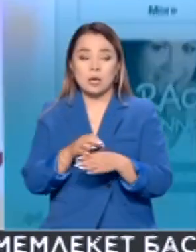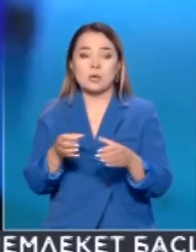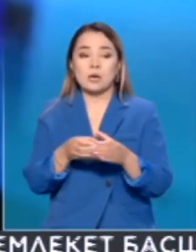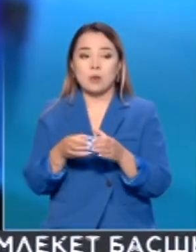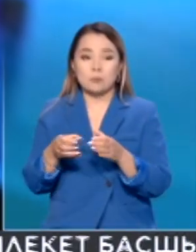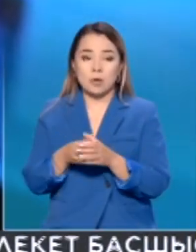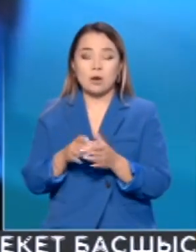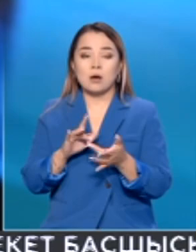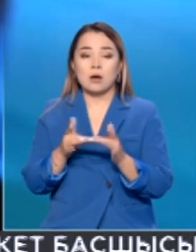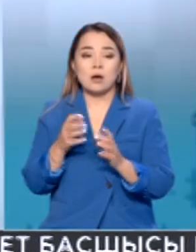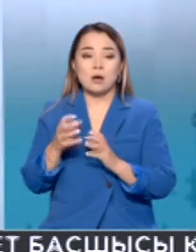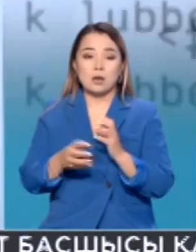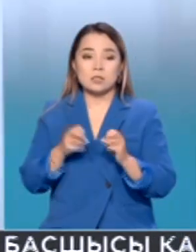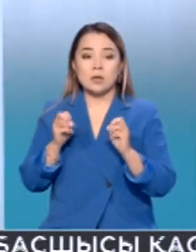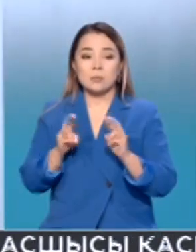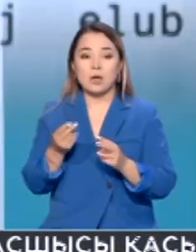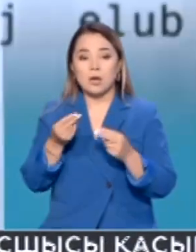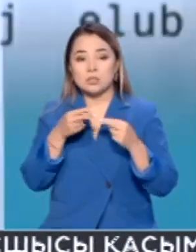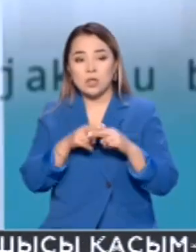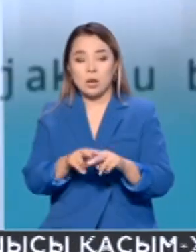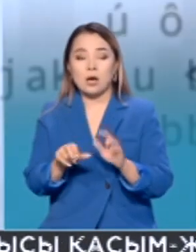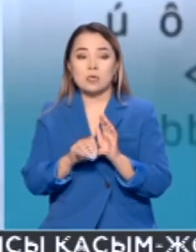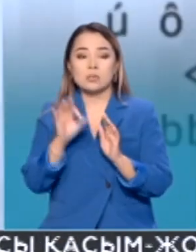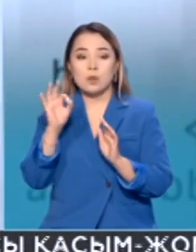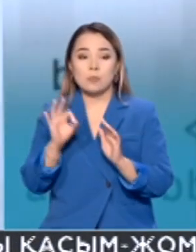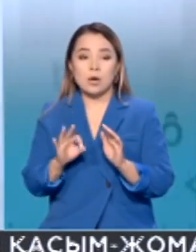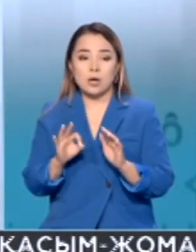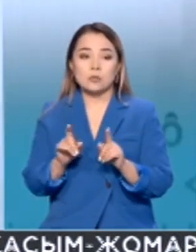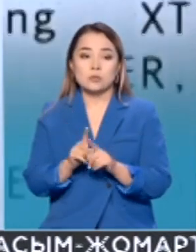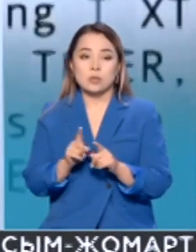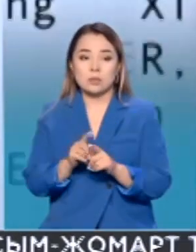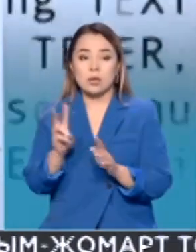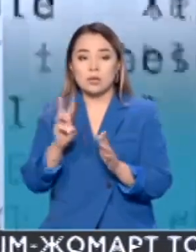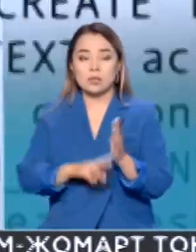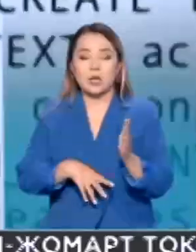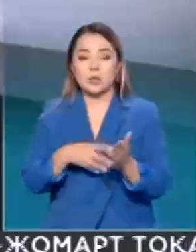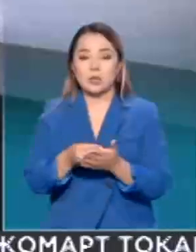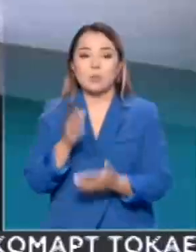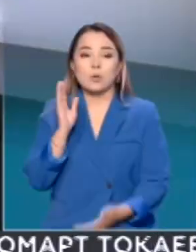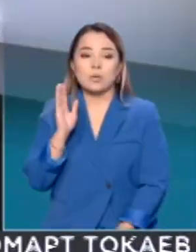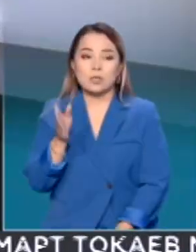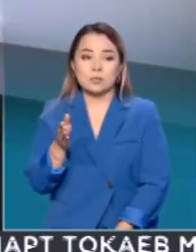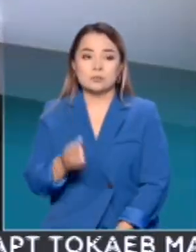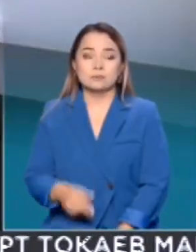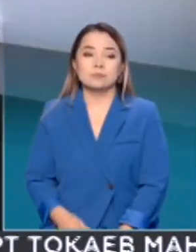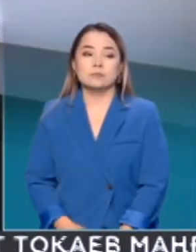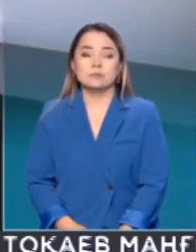компаниялар ғаламдық ақшалай түсімінің 6% мөлшеріне дейін айыппұл төлейді.